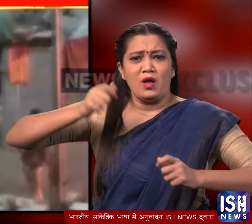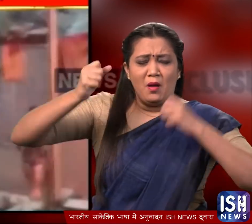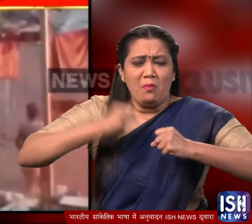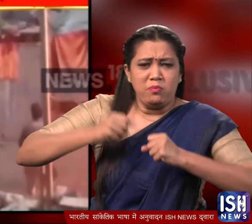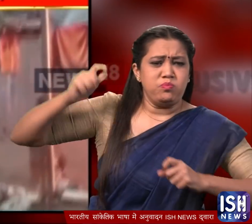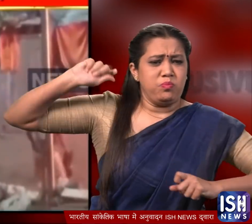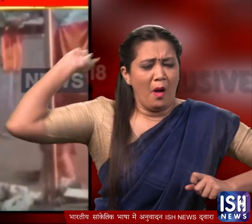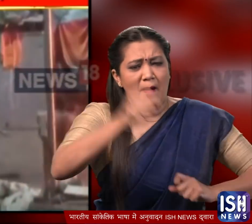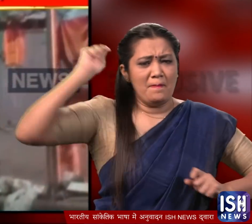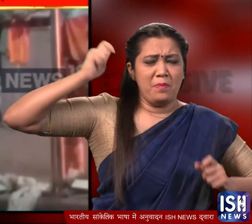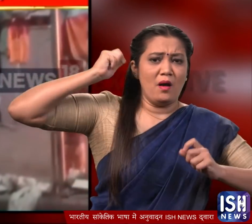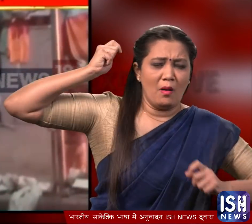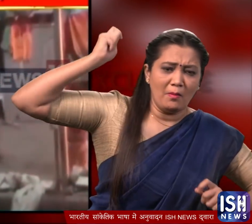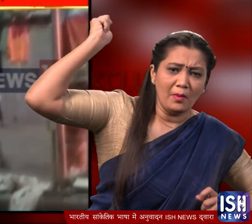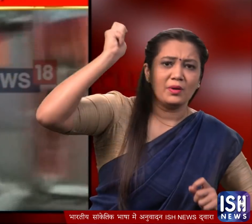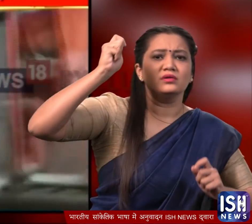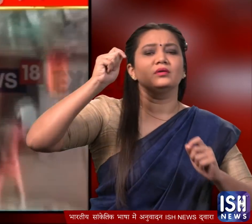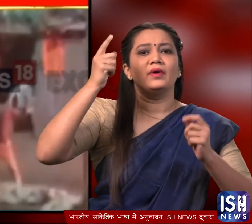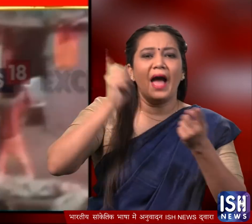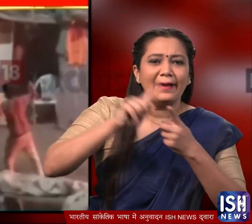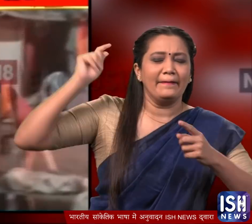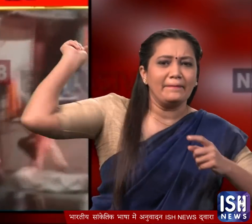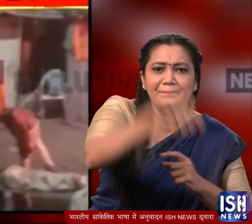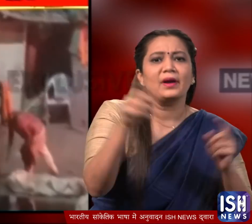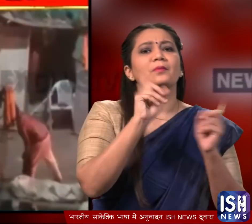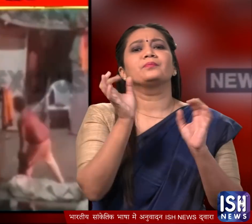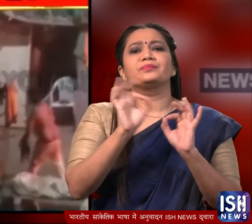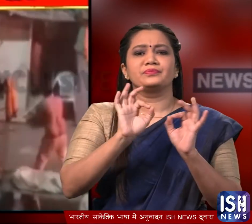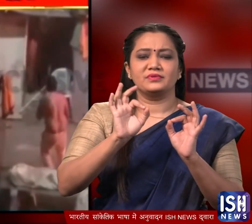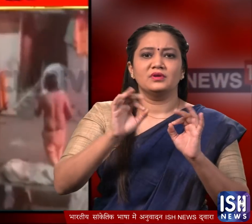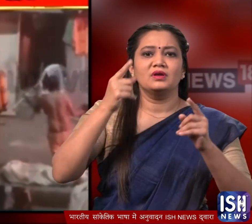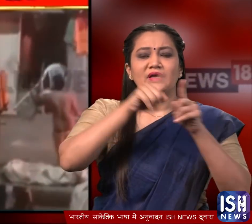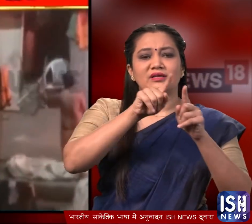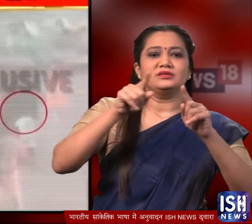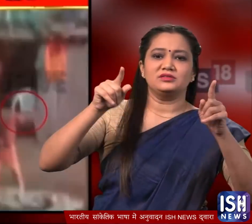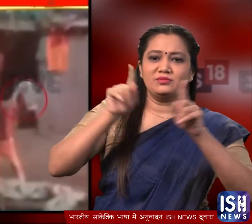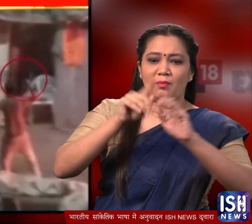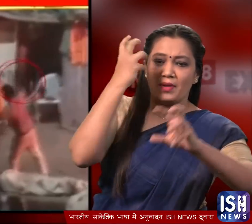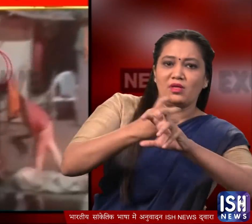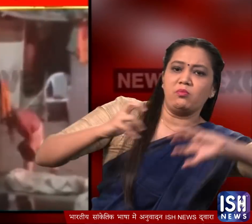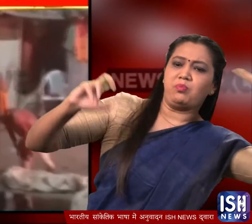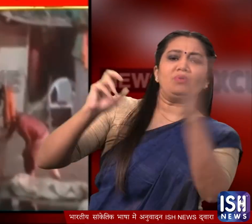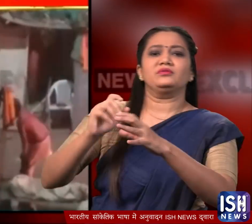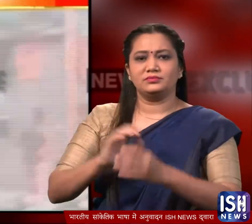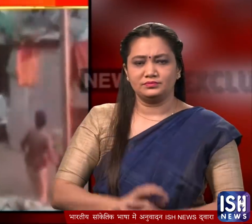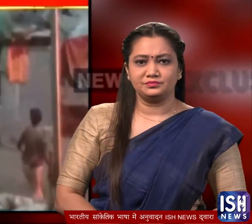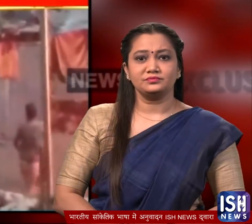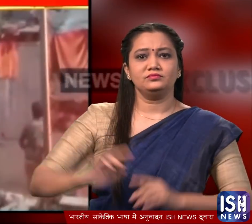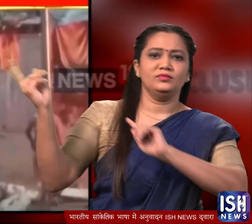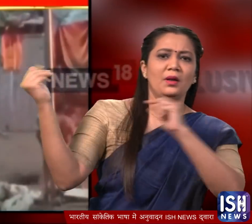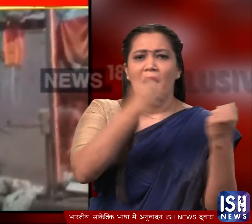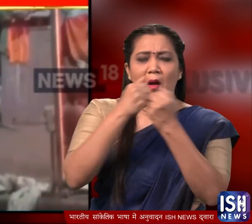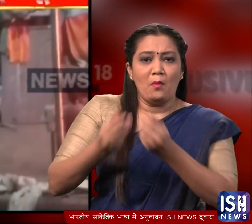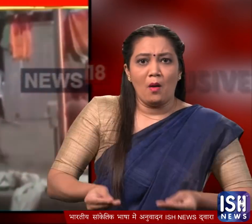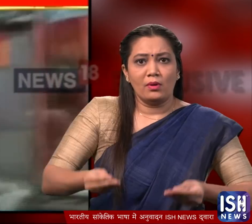डंडा लेकर दौड़ता हुआ दूसरे गुट के शख्स की तरफ आया, लेकिन इससे पहले कि वो हमला कर पाता, उस शख्स ने उसकी तरफ पत्थर फेंक दिया, जिसके बाद